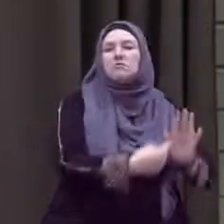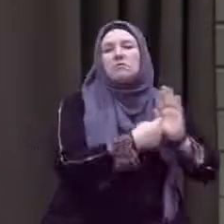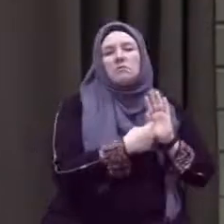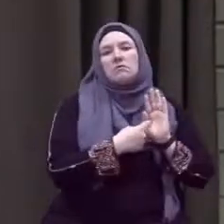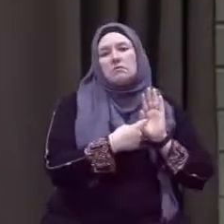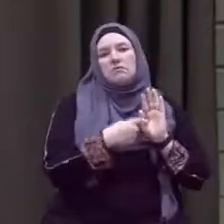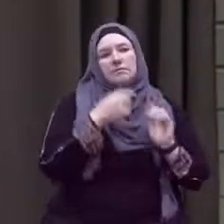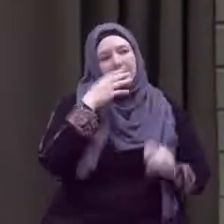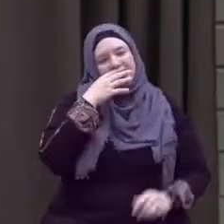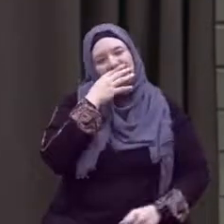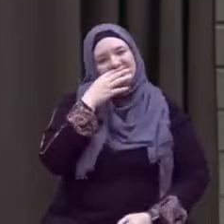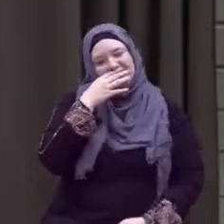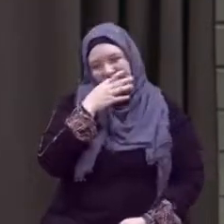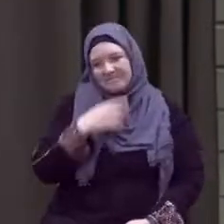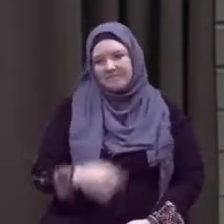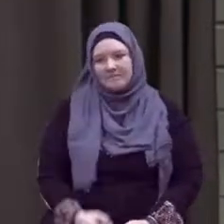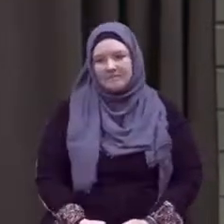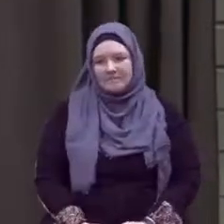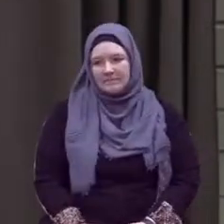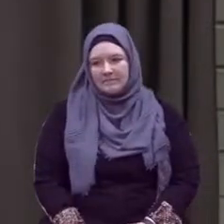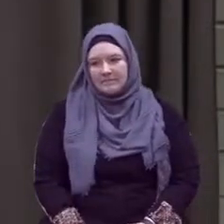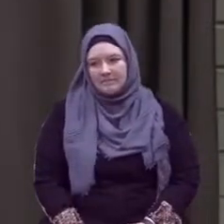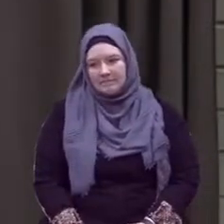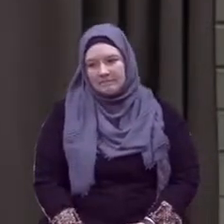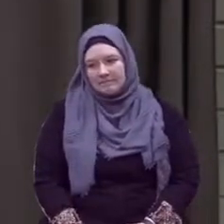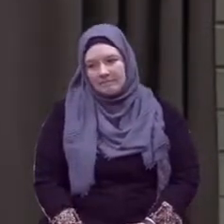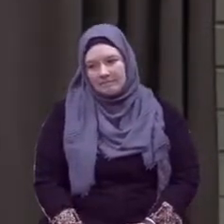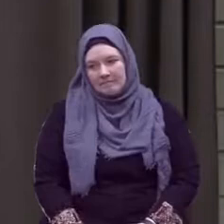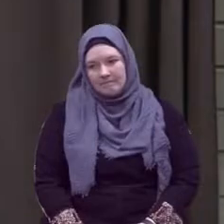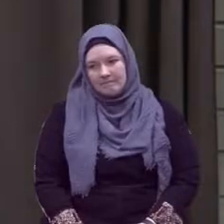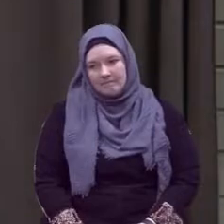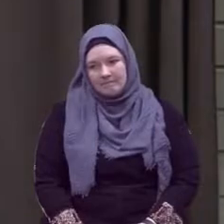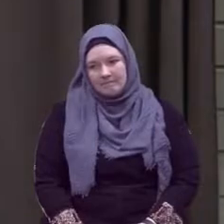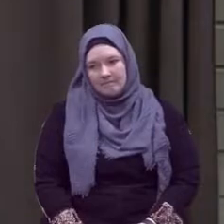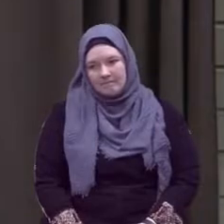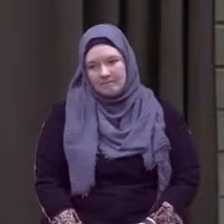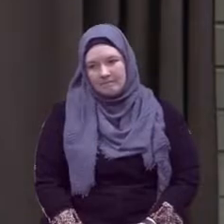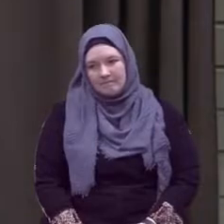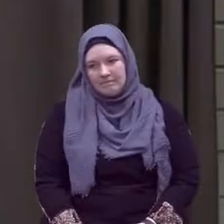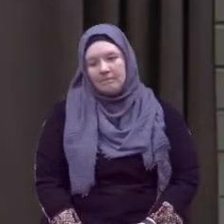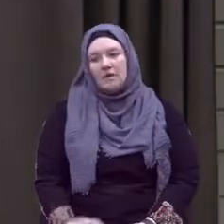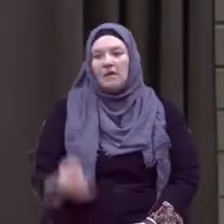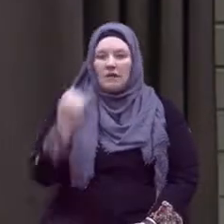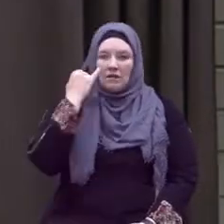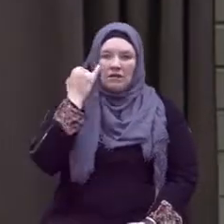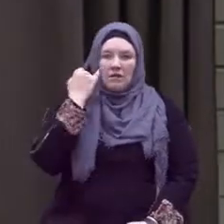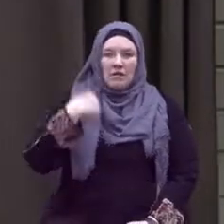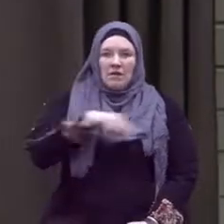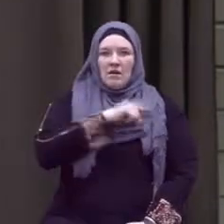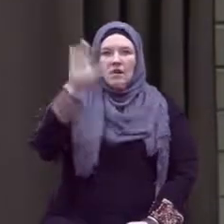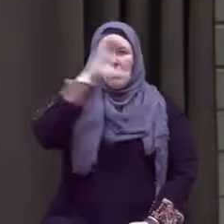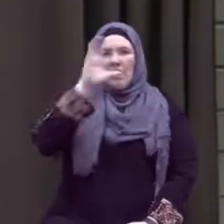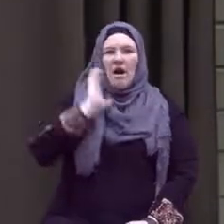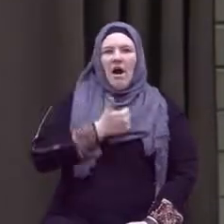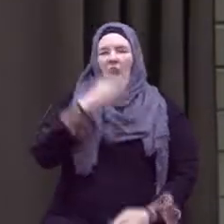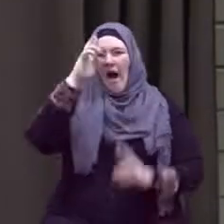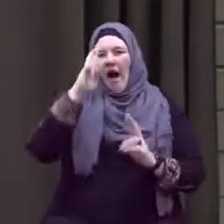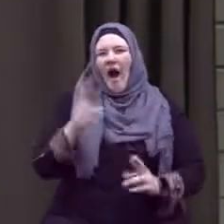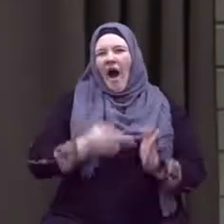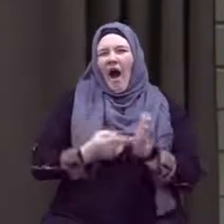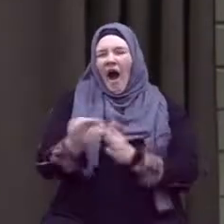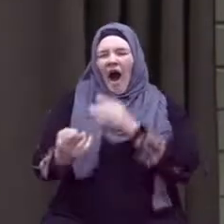فَإِنْ اَعْتَزَزْنَا بِغَيْرِهِ أَذَلَّنَا اللَّهِ. If we seek our dignity and